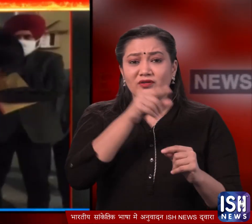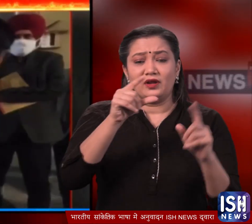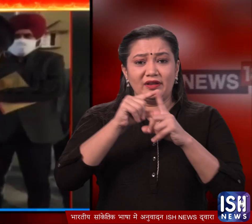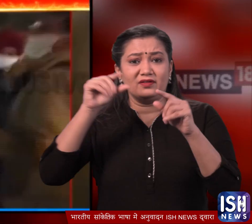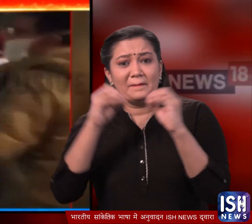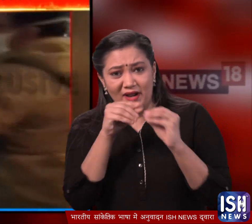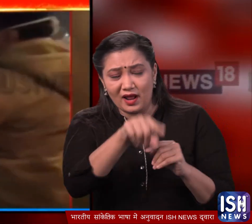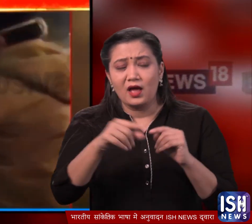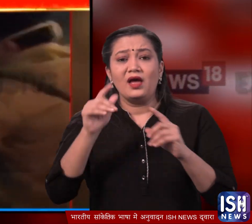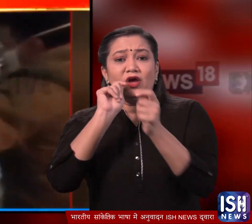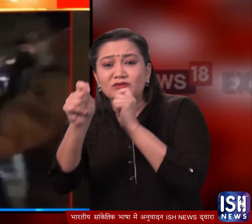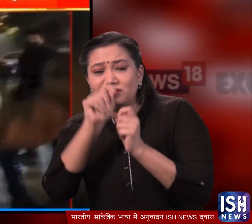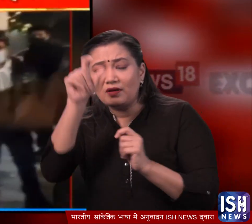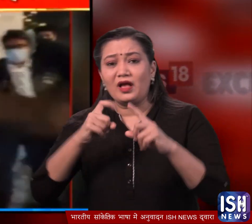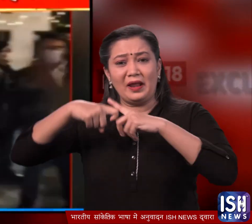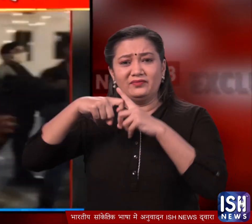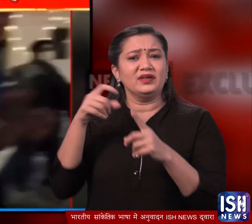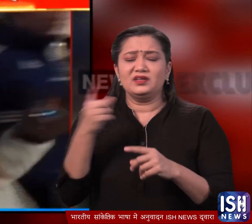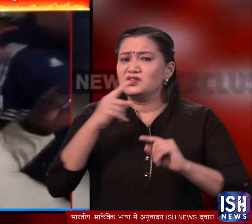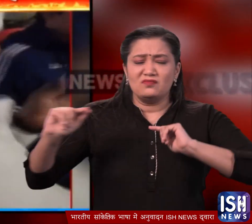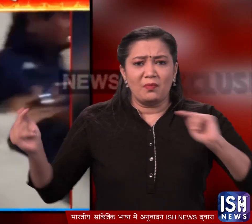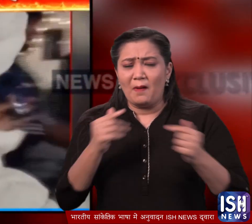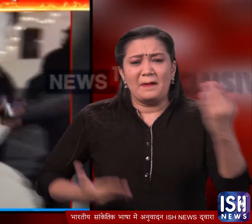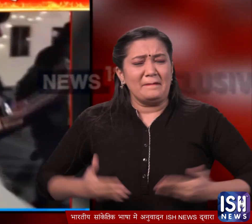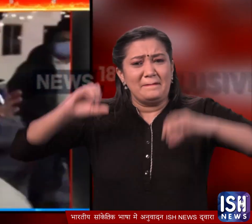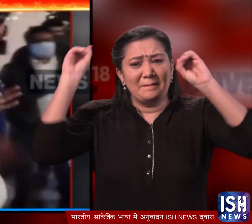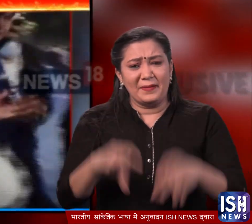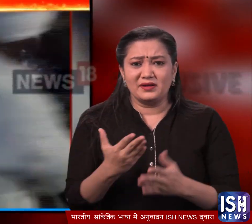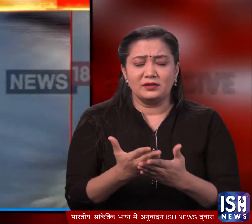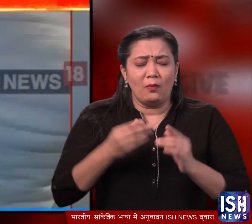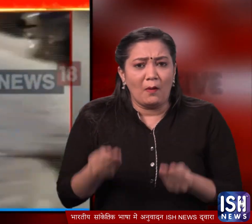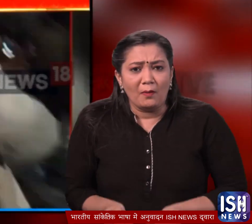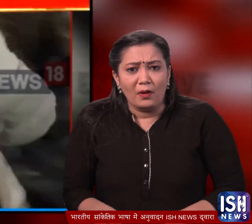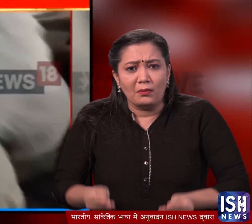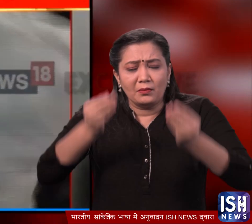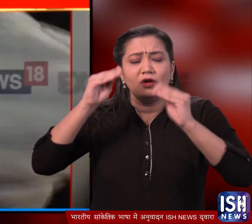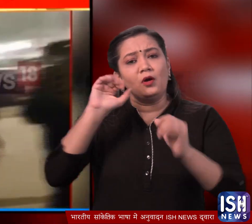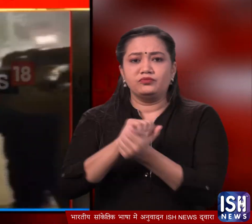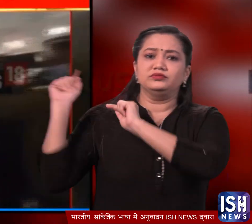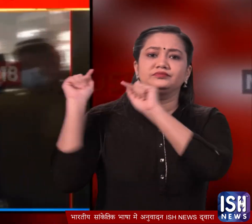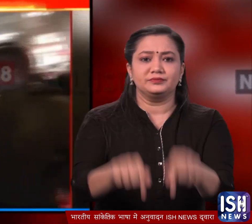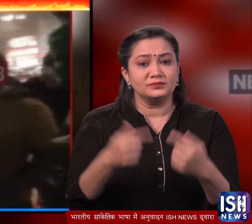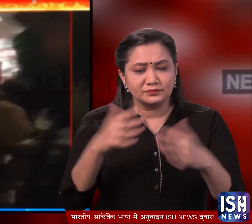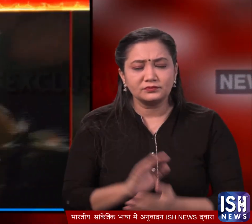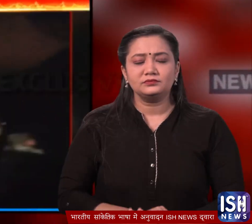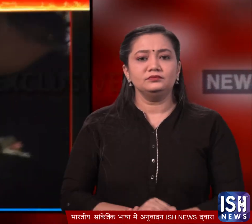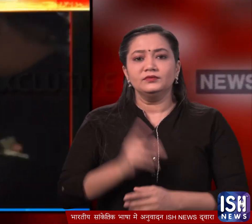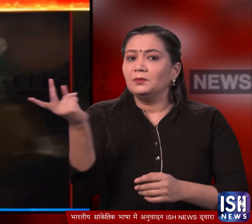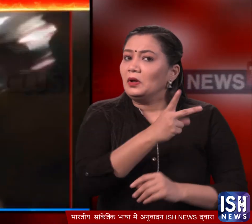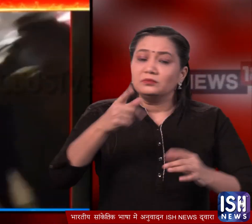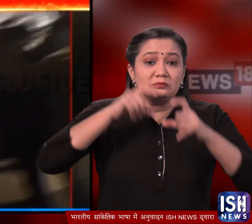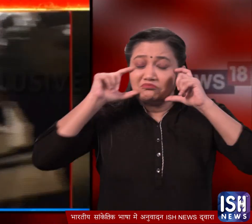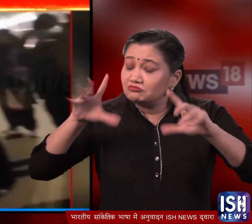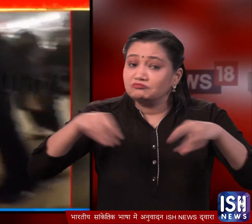से ही उलझ पड़े। आरोप है कि डॉक्टर देवेंद्र बल्हारा और पत्रकार कर्मवीर ने अधिकारियों से बदसलूकी भी की। हंगामा बढ़ा तो वहां फौरन